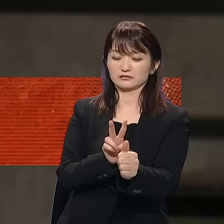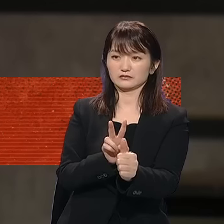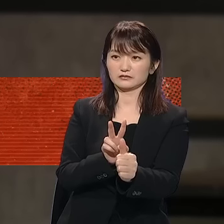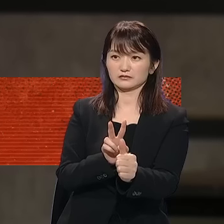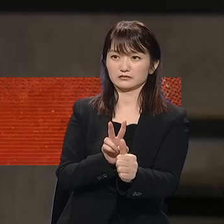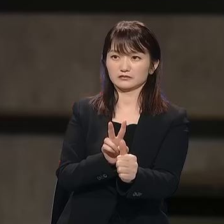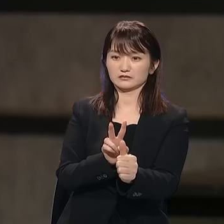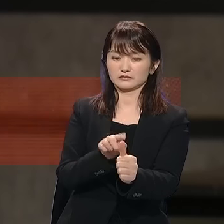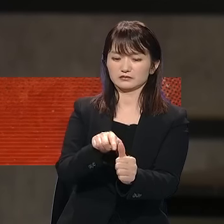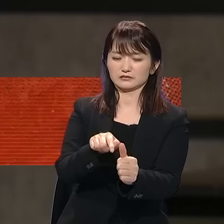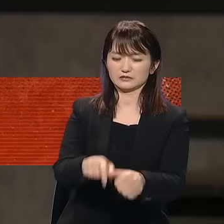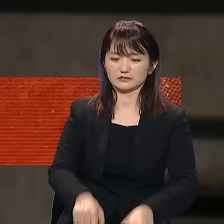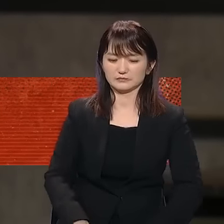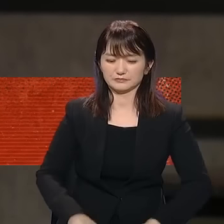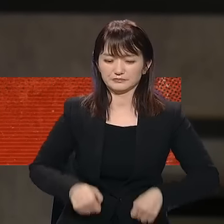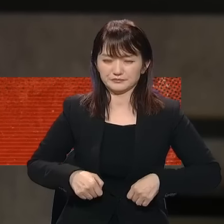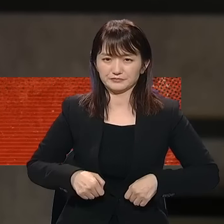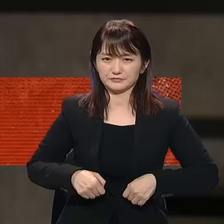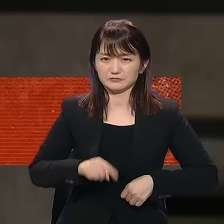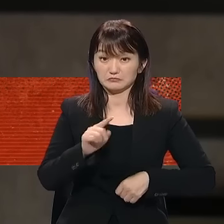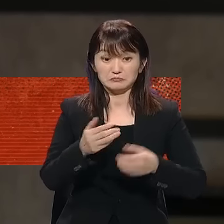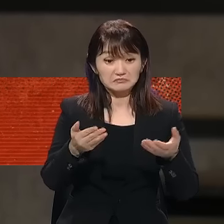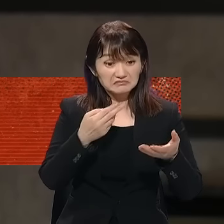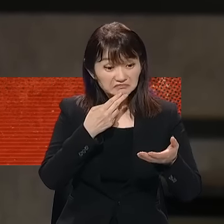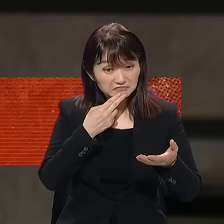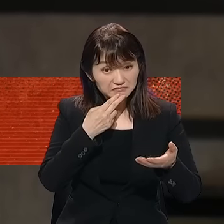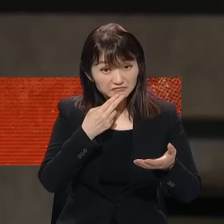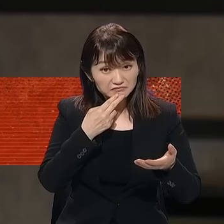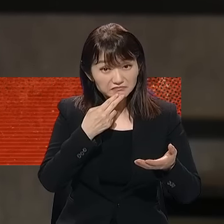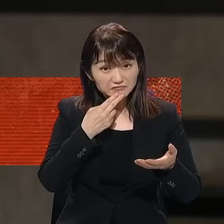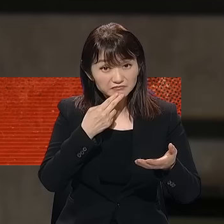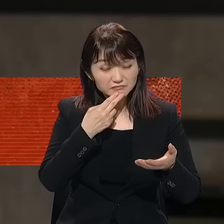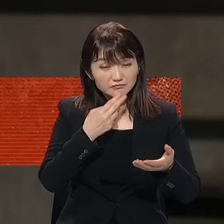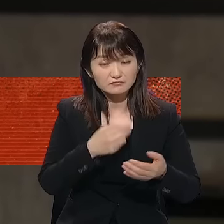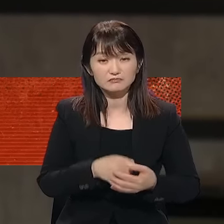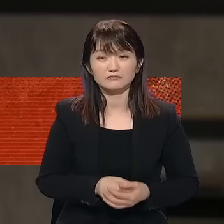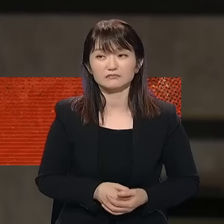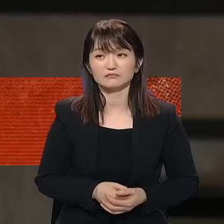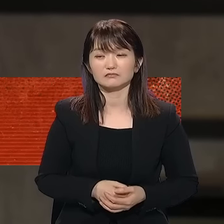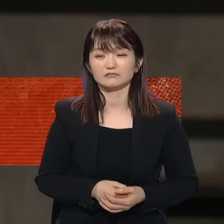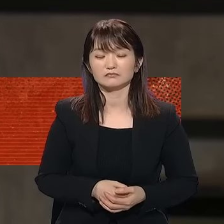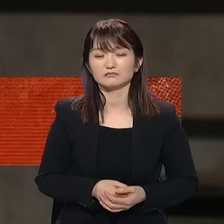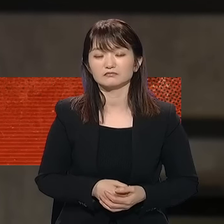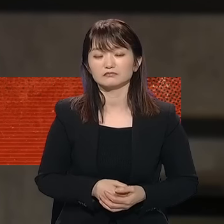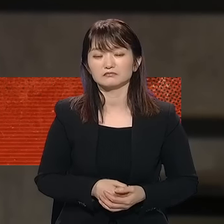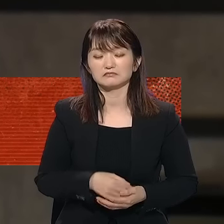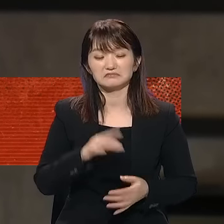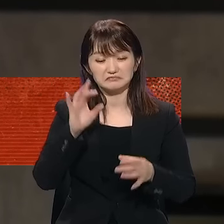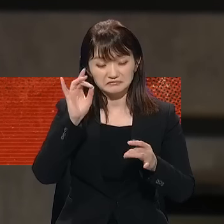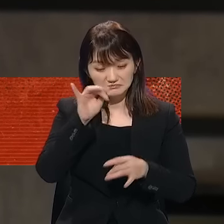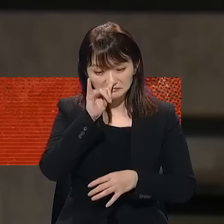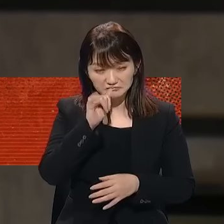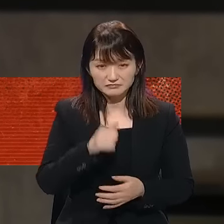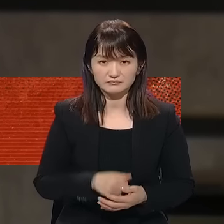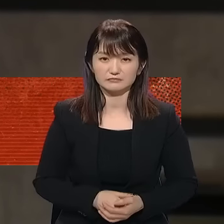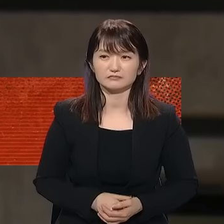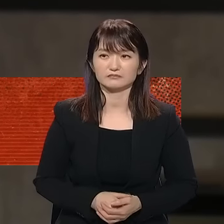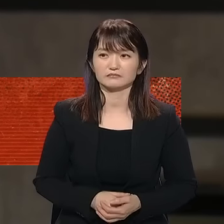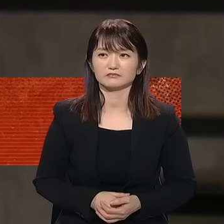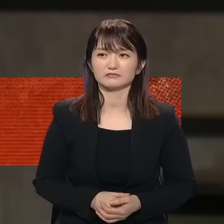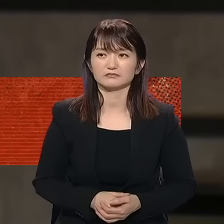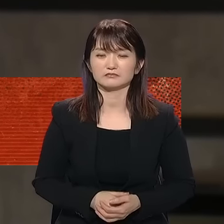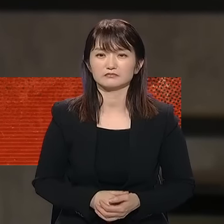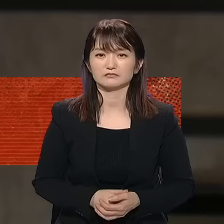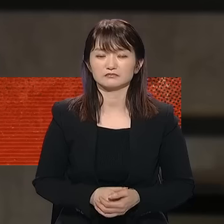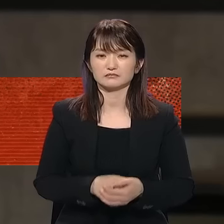아래를 갖다 가리고 아무 일도 없었던 듯이 그냥 이렇게 그 시치미를 뚝 대고 있었다는 거죠 그리고 이제 남성이 몇